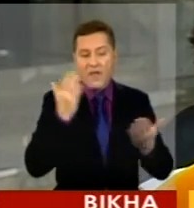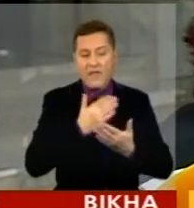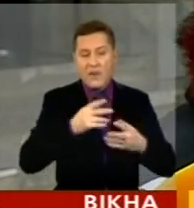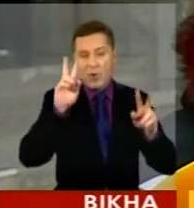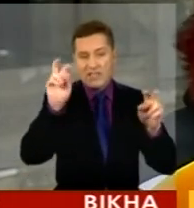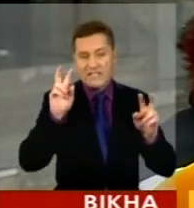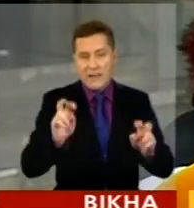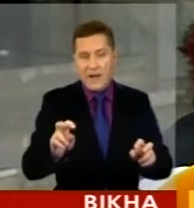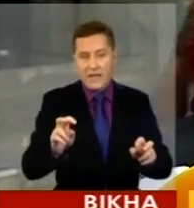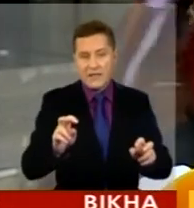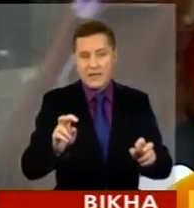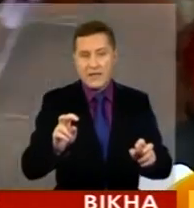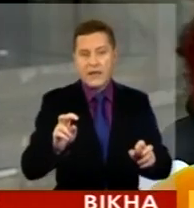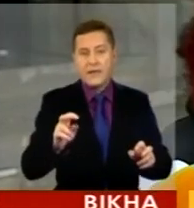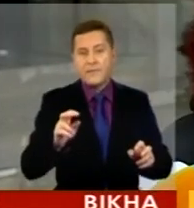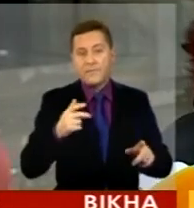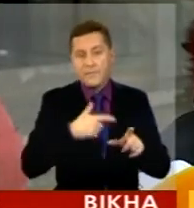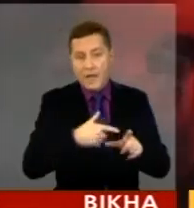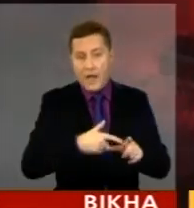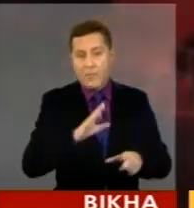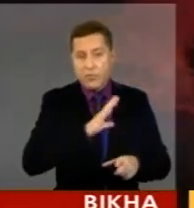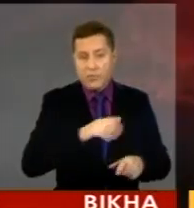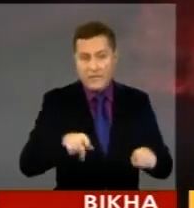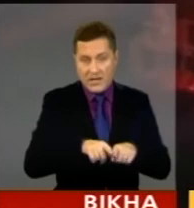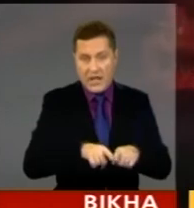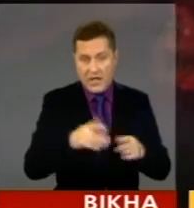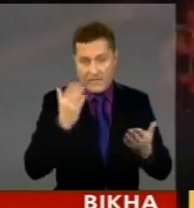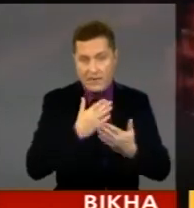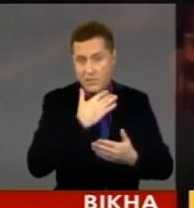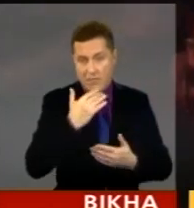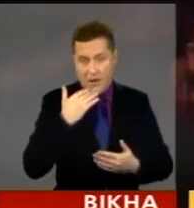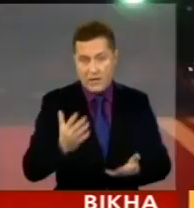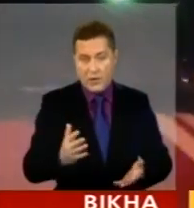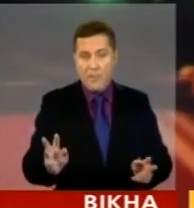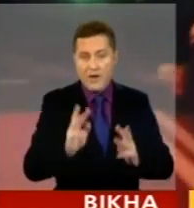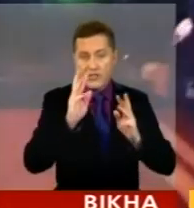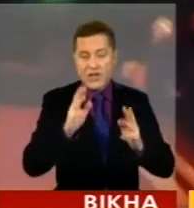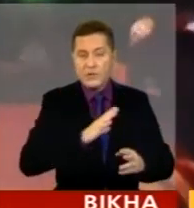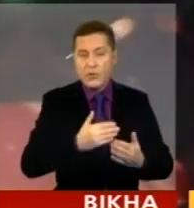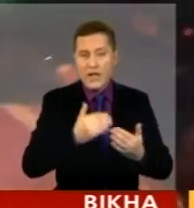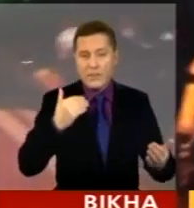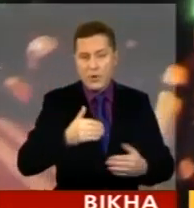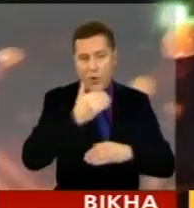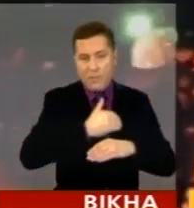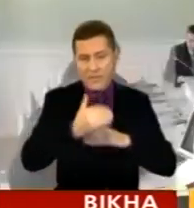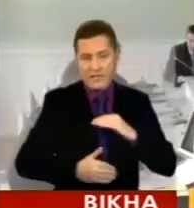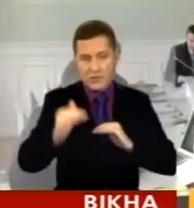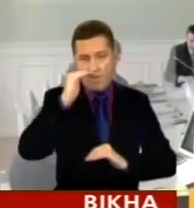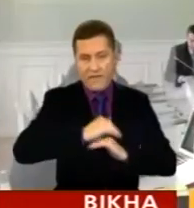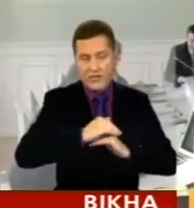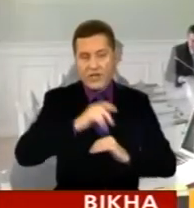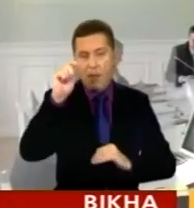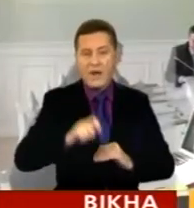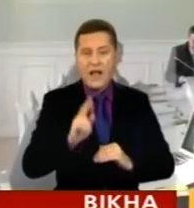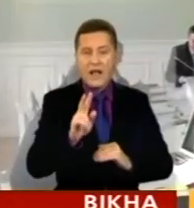тематики ЛГБТ, був такий фільм. Нагадаю, пожежа сталася напередодні, пізно ввечері. На місце одразу приїхав